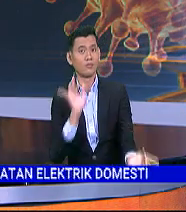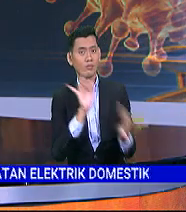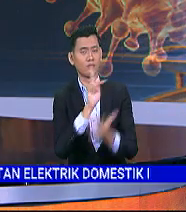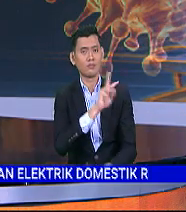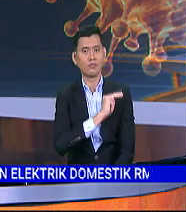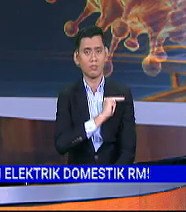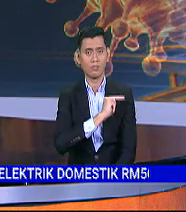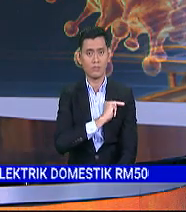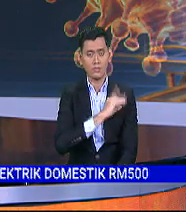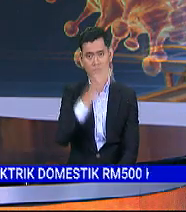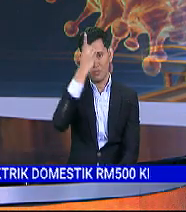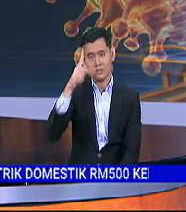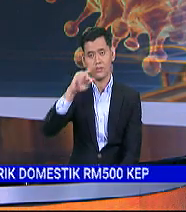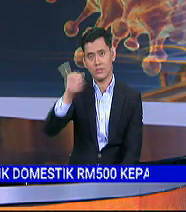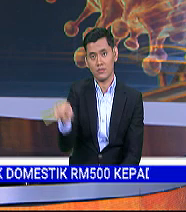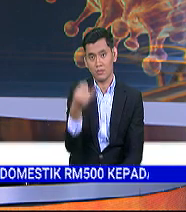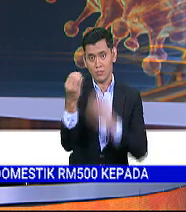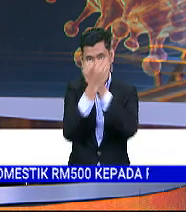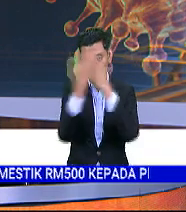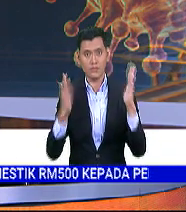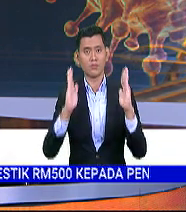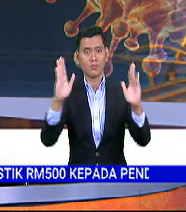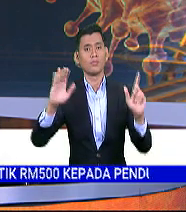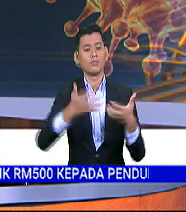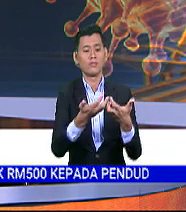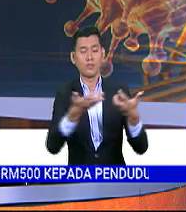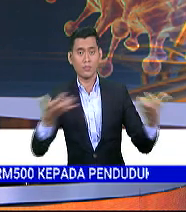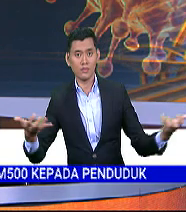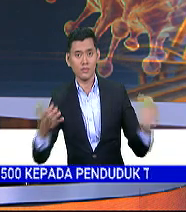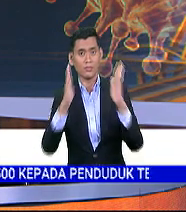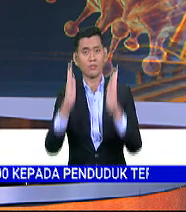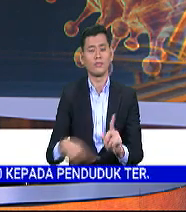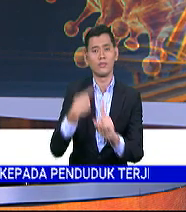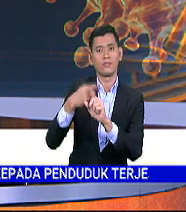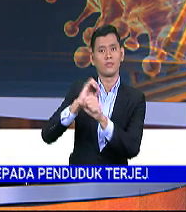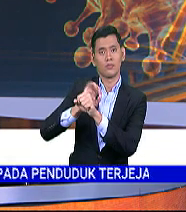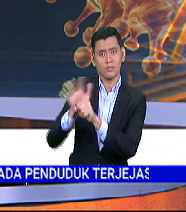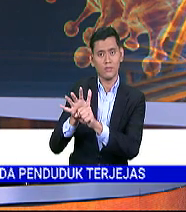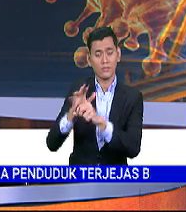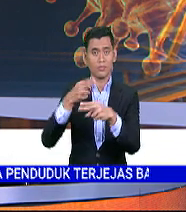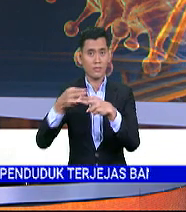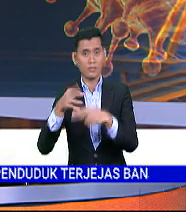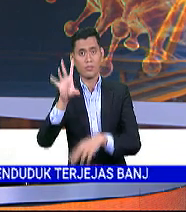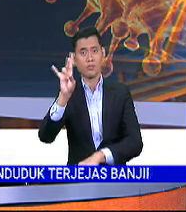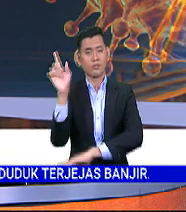Menterinya Khairi Jamaluddin Abu Bakar berkata tempoh pengasingan kes positif COVID-19 dipendekkan kepada 7 hari